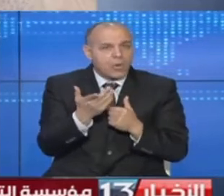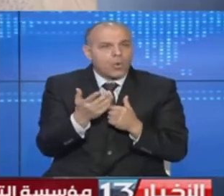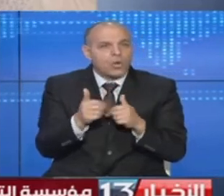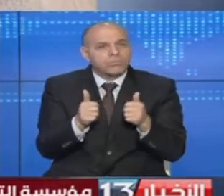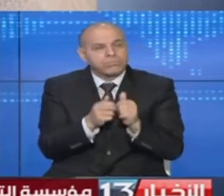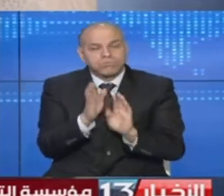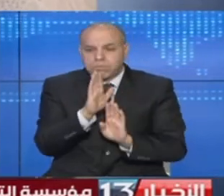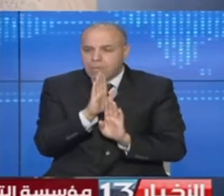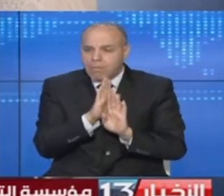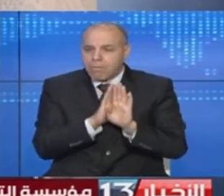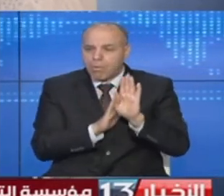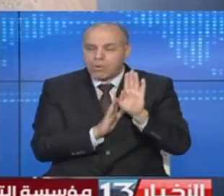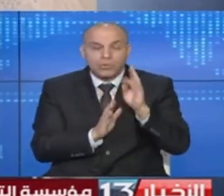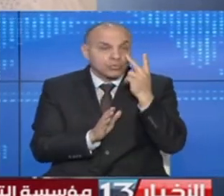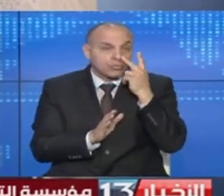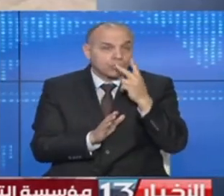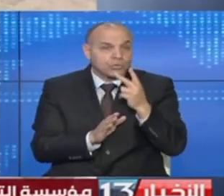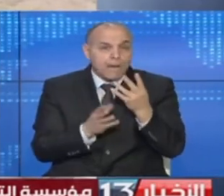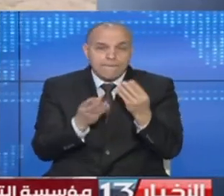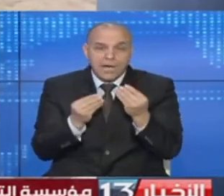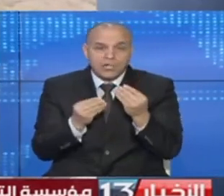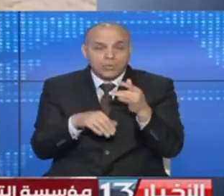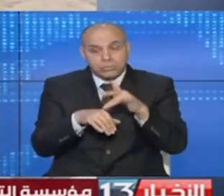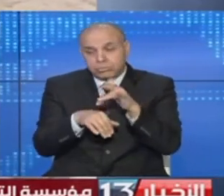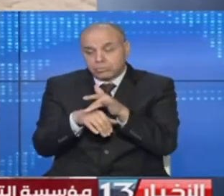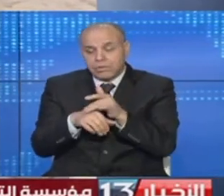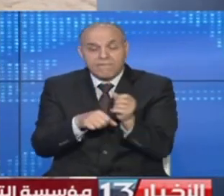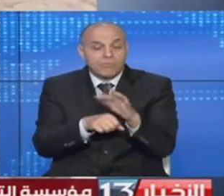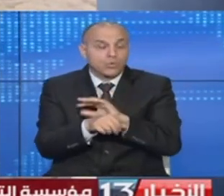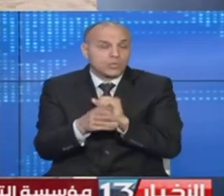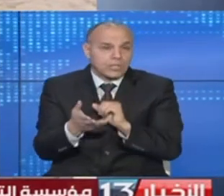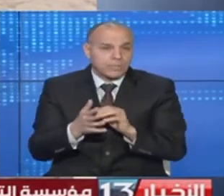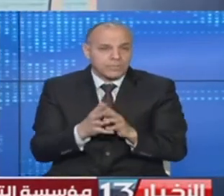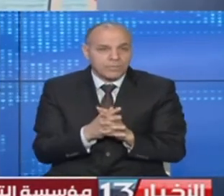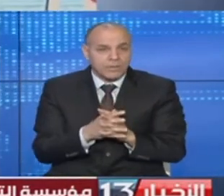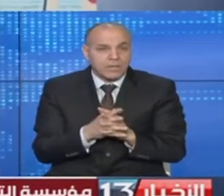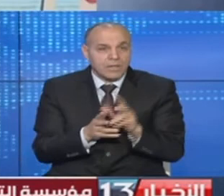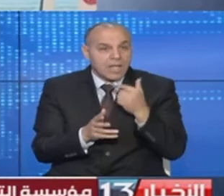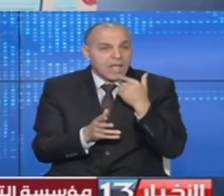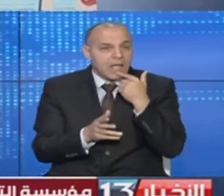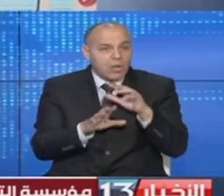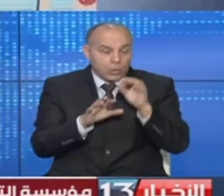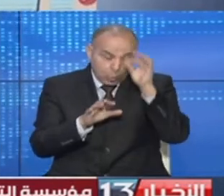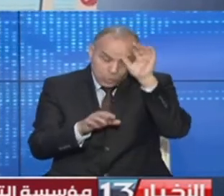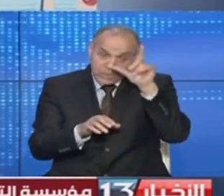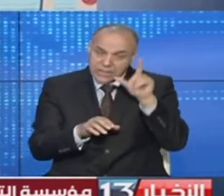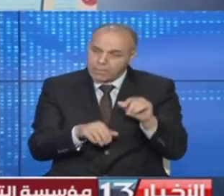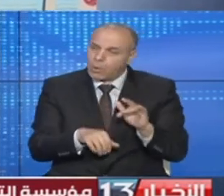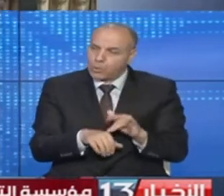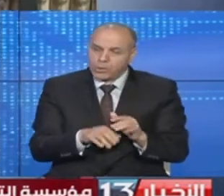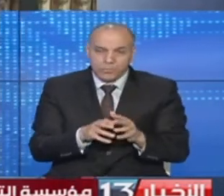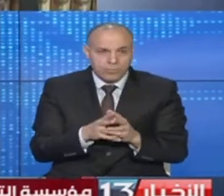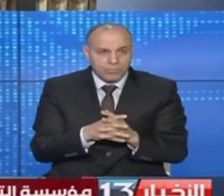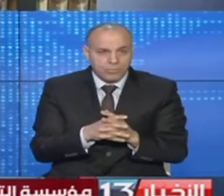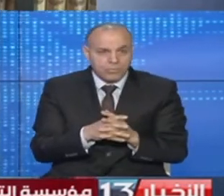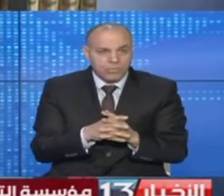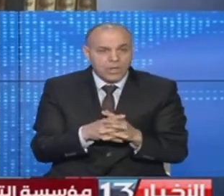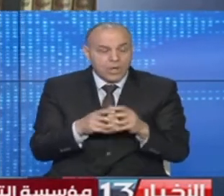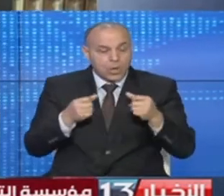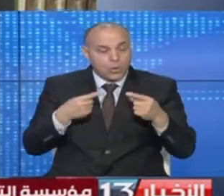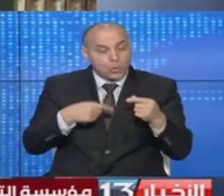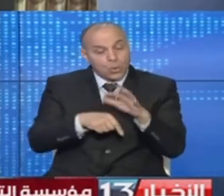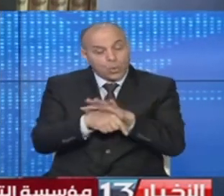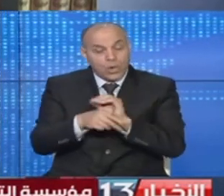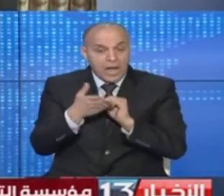النسق التصاعدي الذي تشهده أعداد الإصابات بفيروس كورونا في كامل تراب الجمهورية. مجابهة فيروس